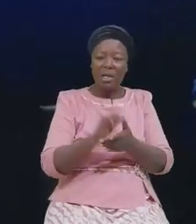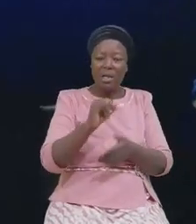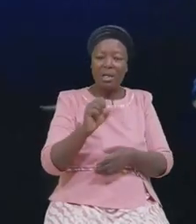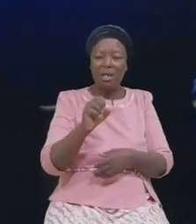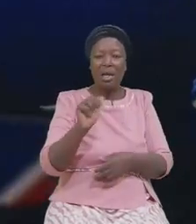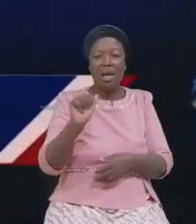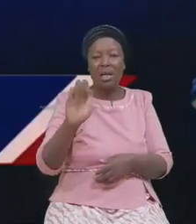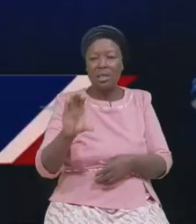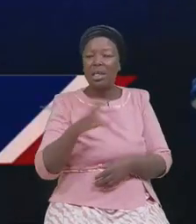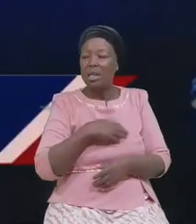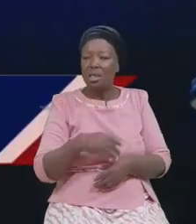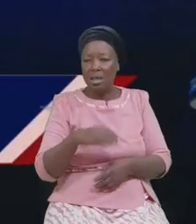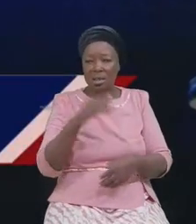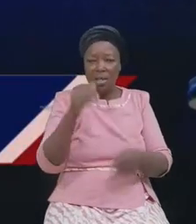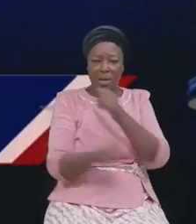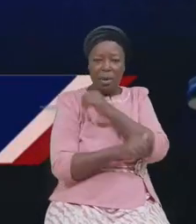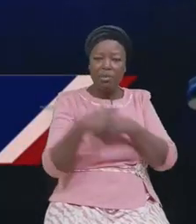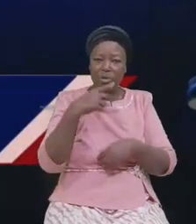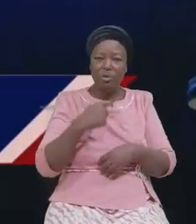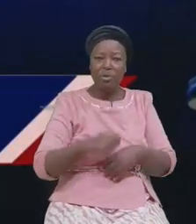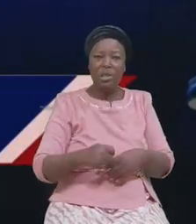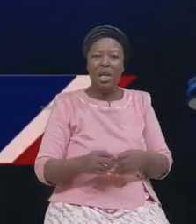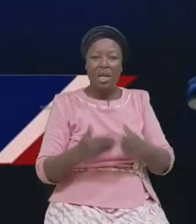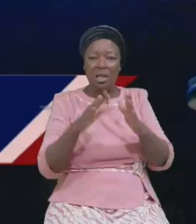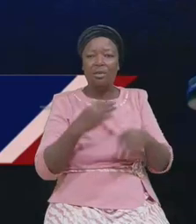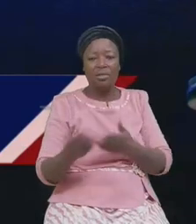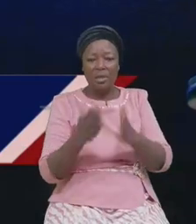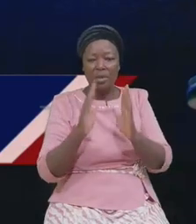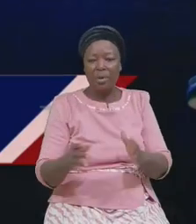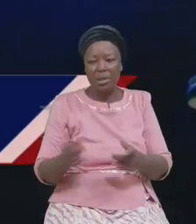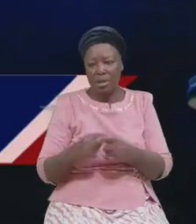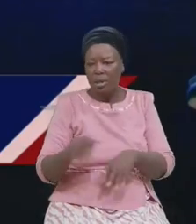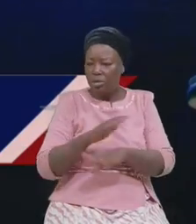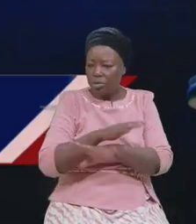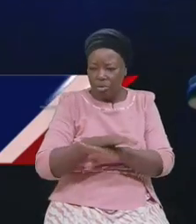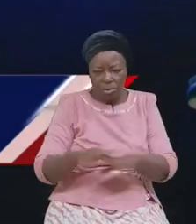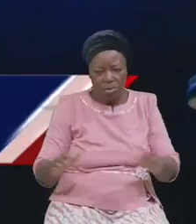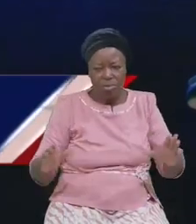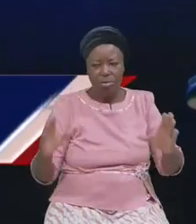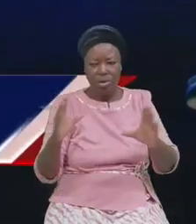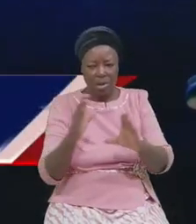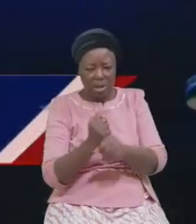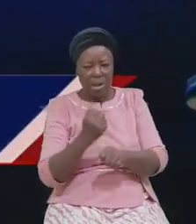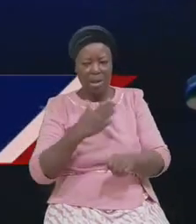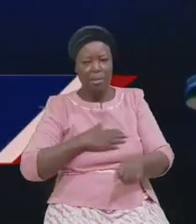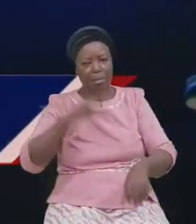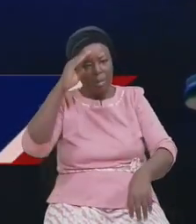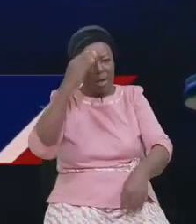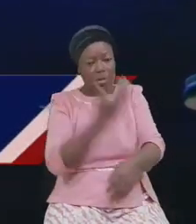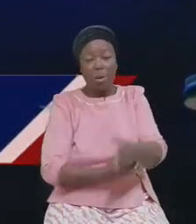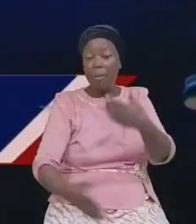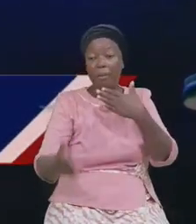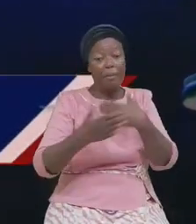Éléazar, le chef de ses serviteurs, et il a dit, il ne faut jamais mener mon fils